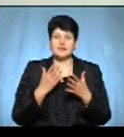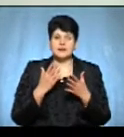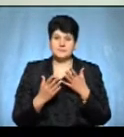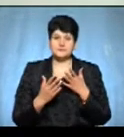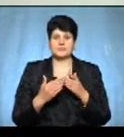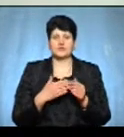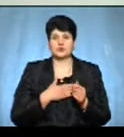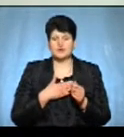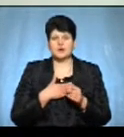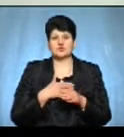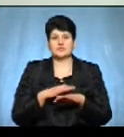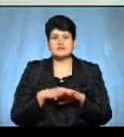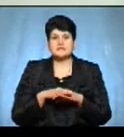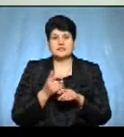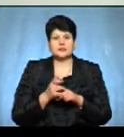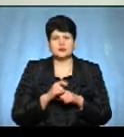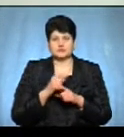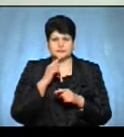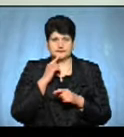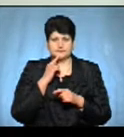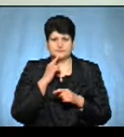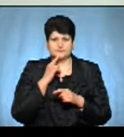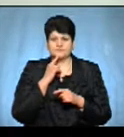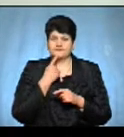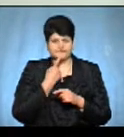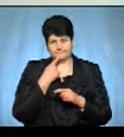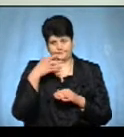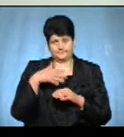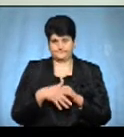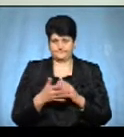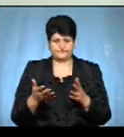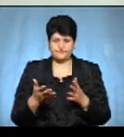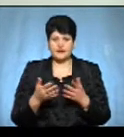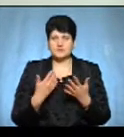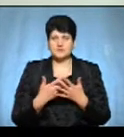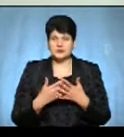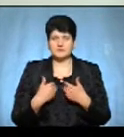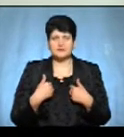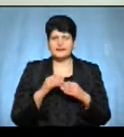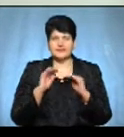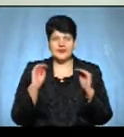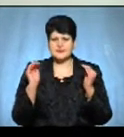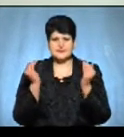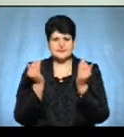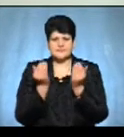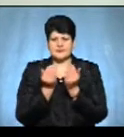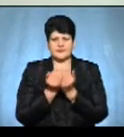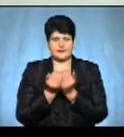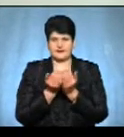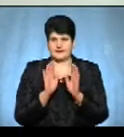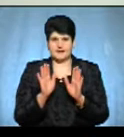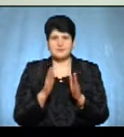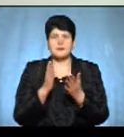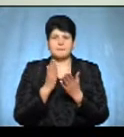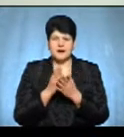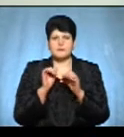таки до нашого населення дуже сильно доходить. Ми тепер, скажімо так, не закриті в якомусь ковпаку, ми